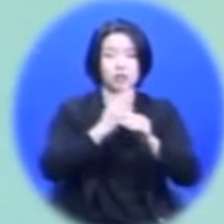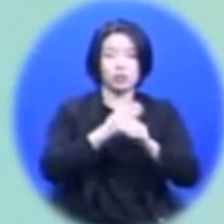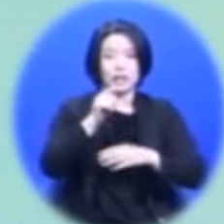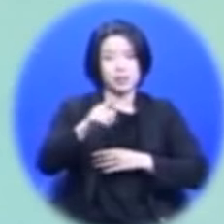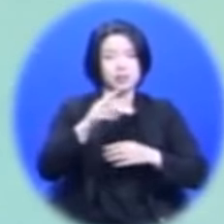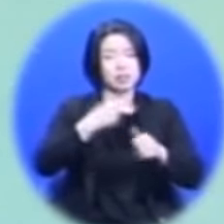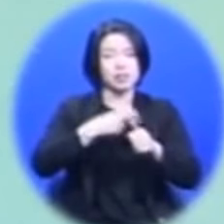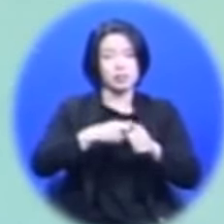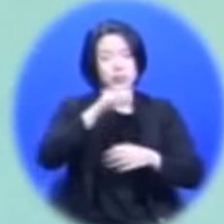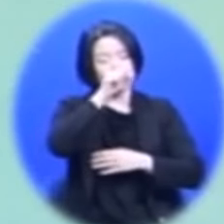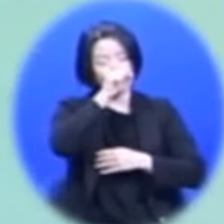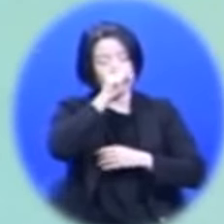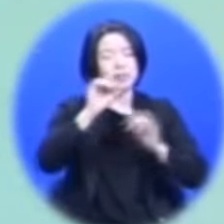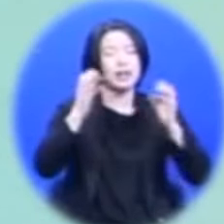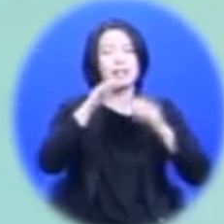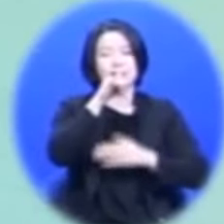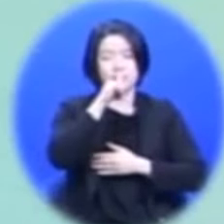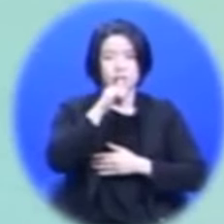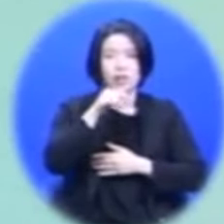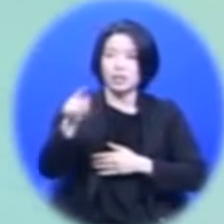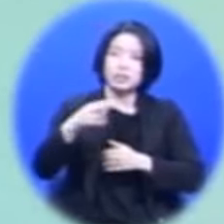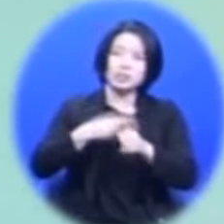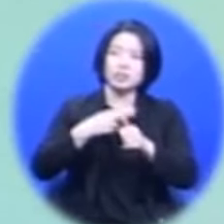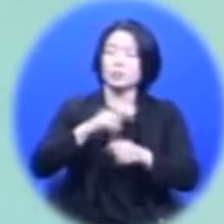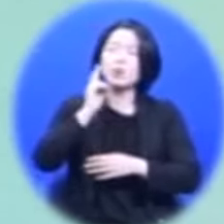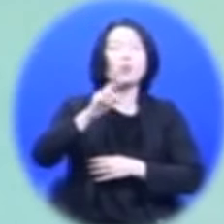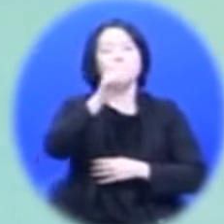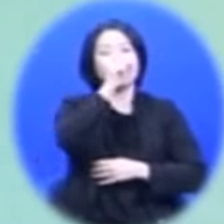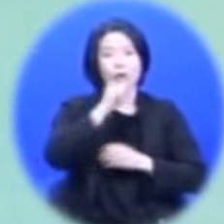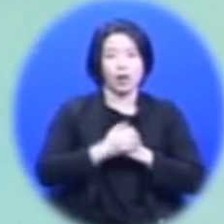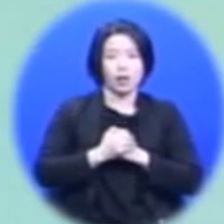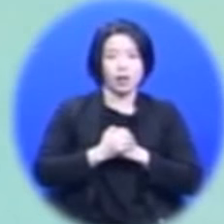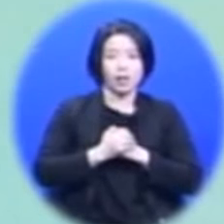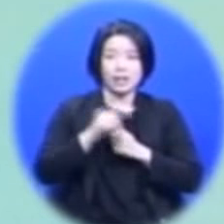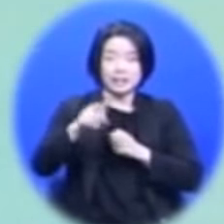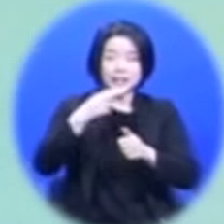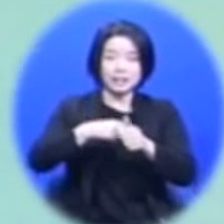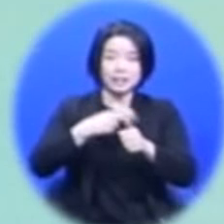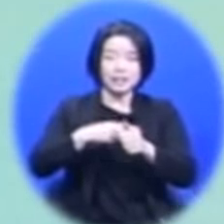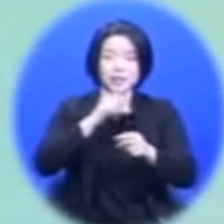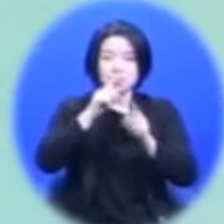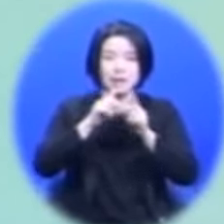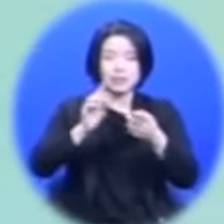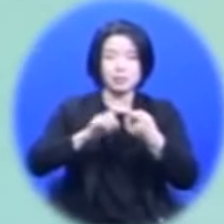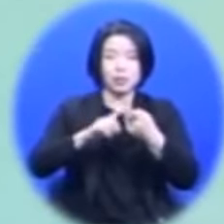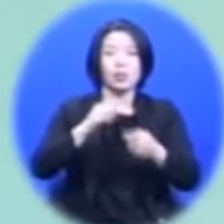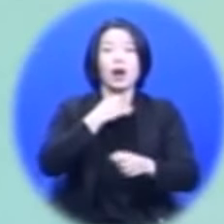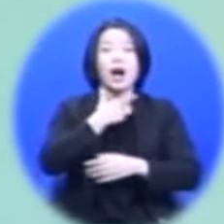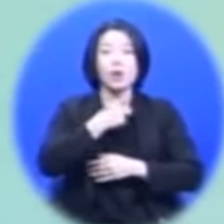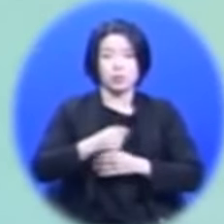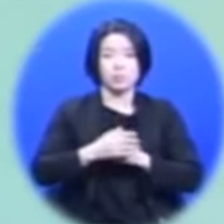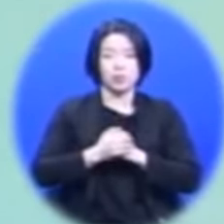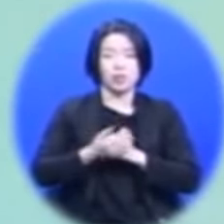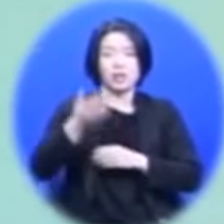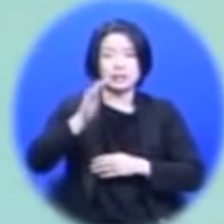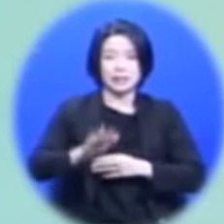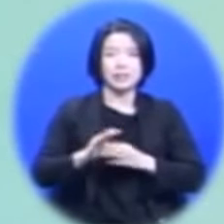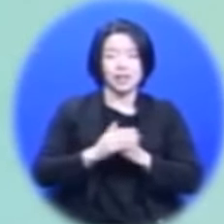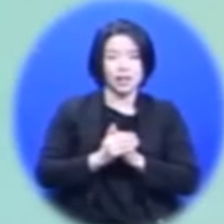선생님을 좋아하는 아이가 있었어요. 그 선생님이 너무 좋은 거예요. 그 선생님 말씀대로 하고 싶은 겁니다.